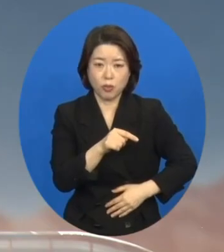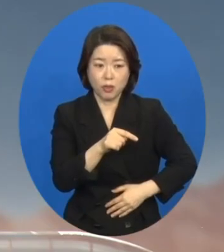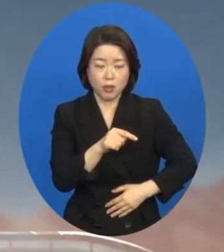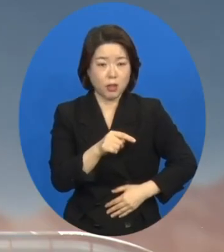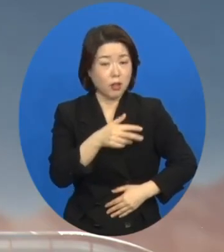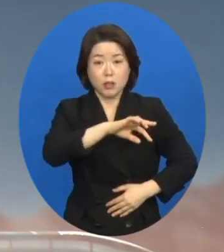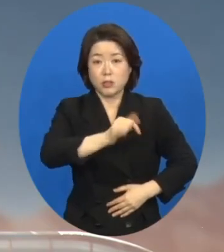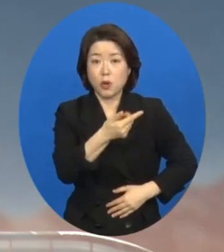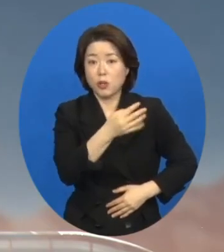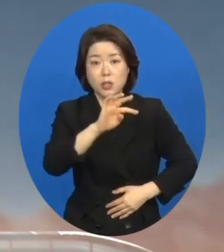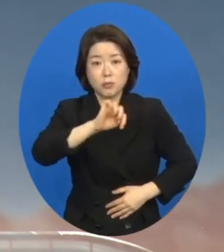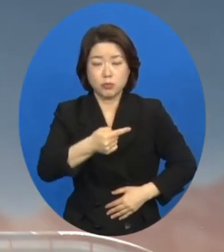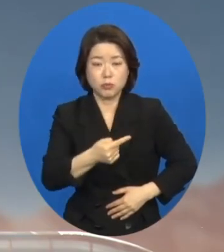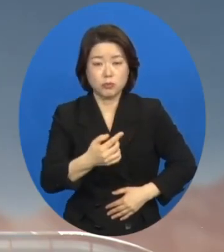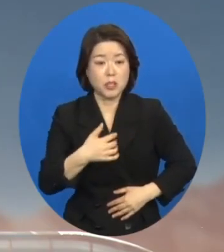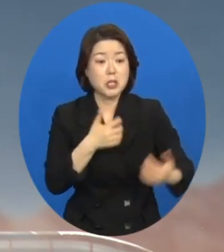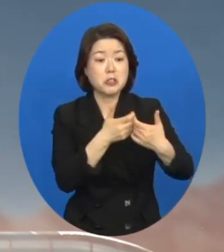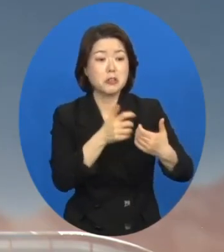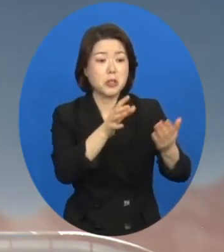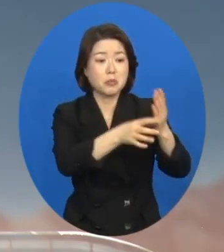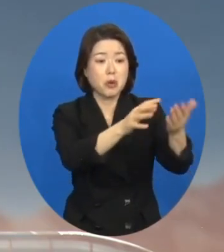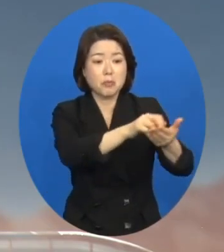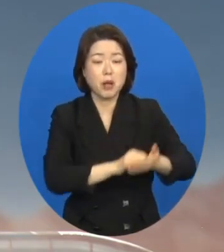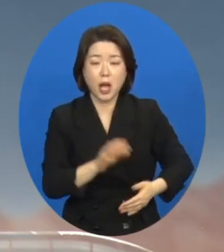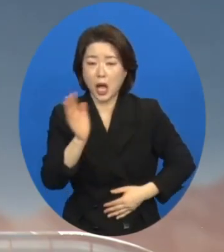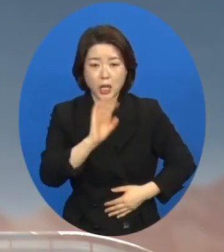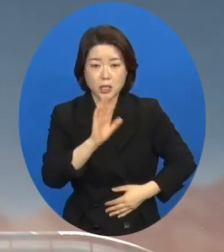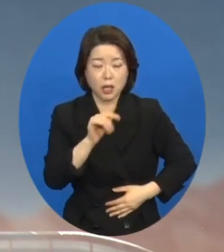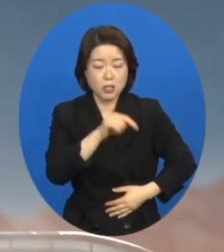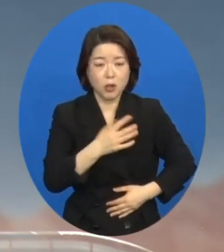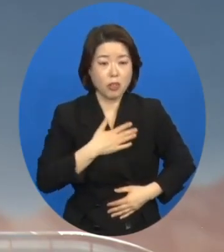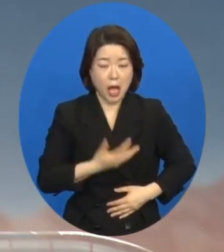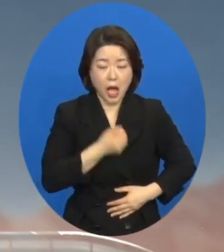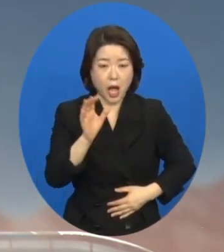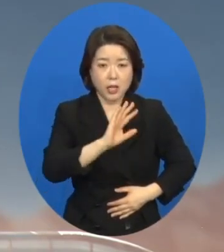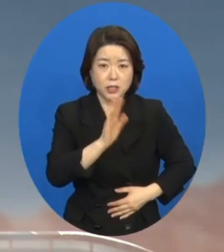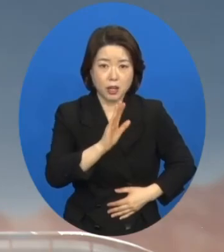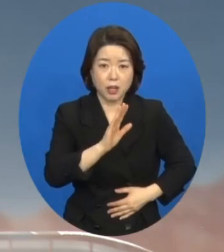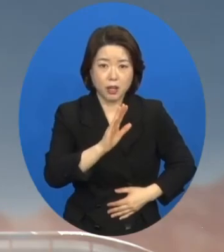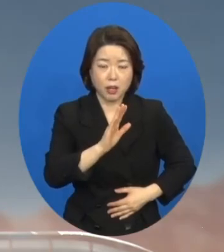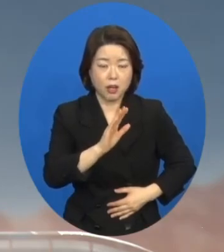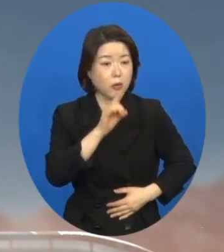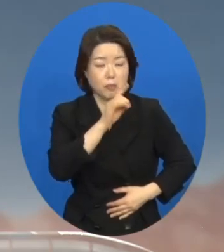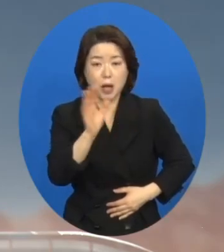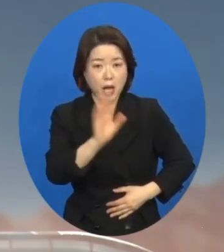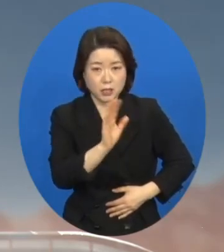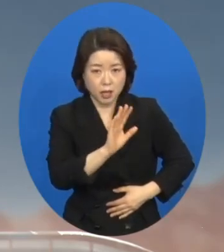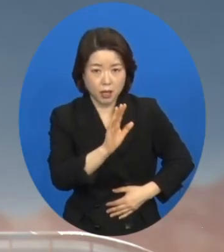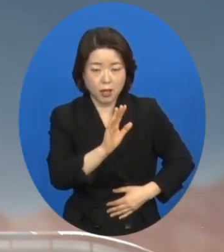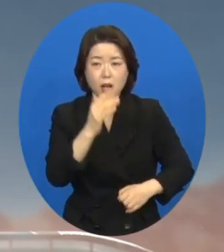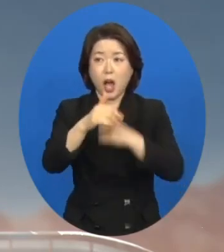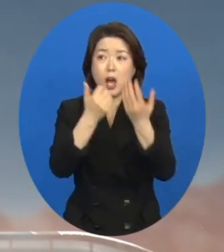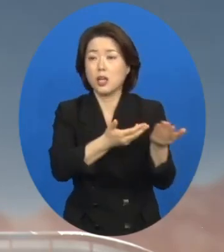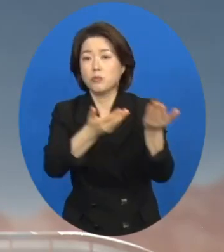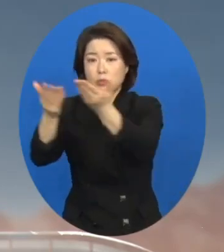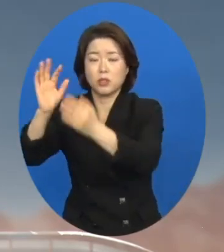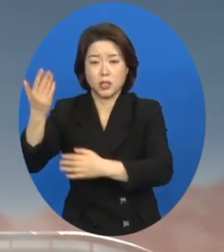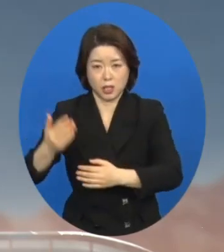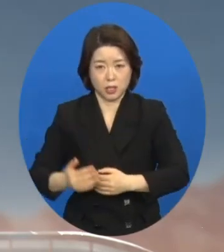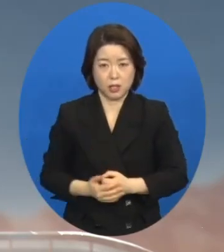이거는 첫 번째 것이기 때문에 다 주님께 드려야 돼요. 전리품이라고 하지 않았어. 근데 본인은 하나님의